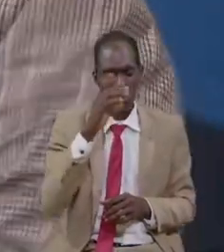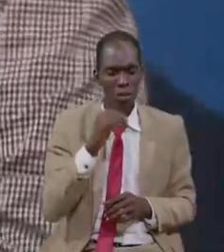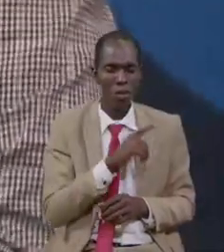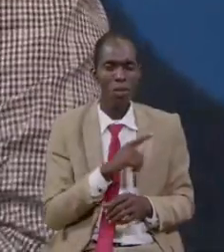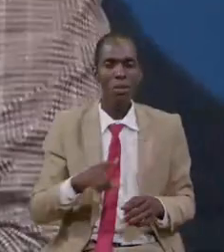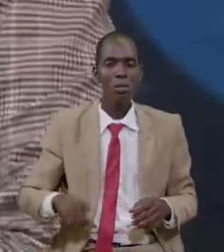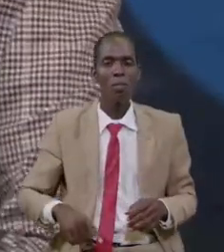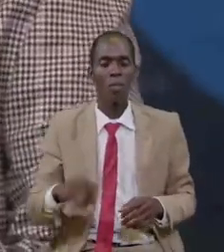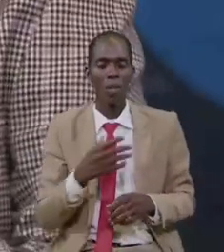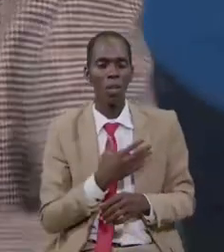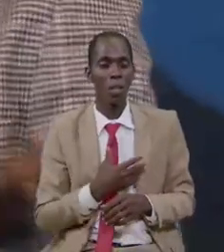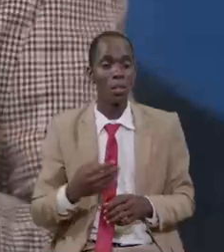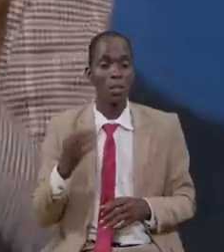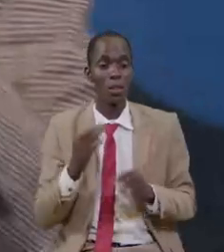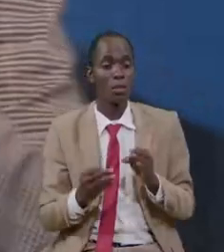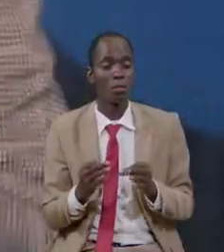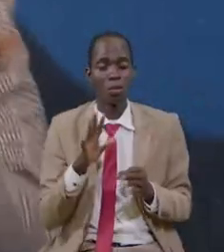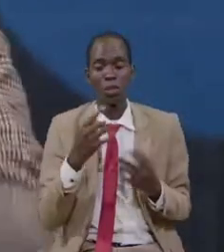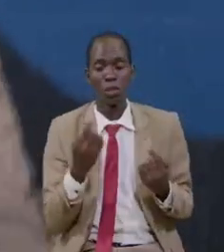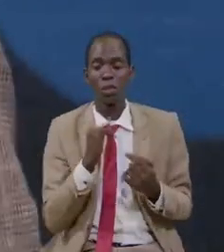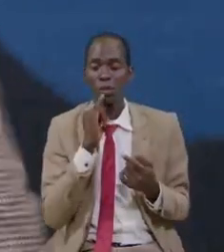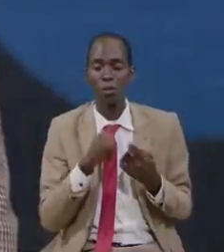Je veux que tu cherches le Seigneur.